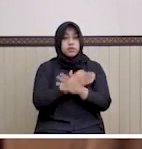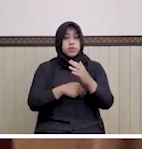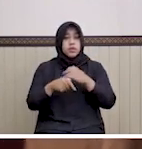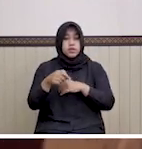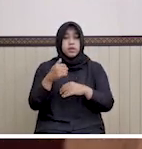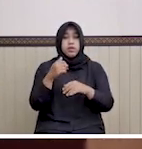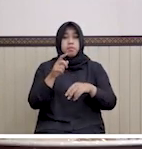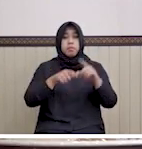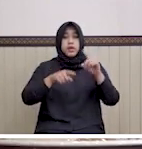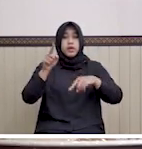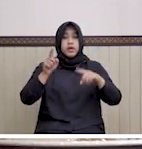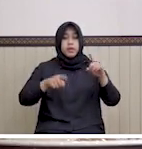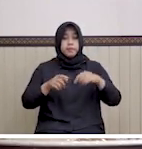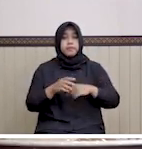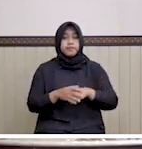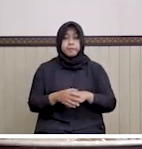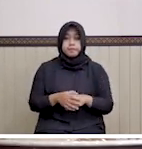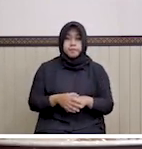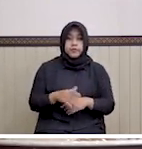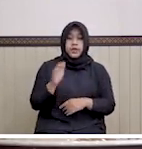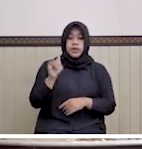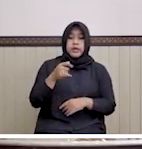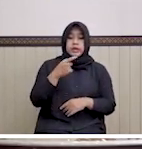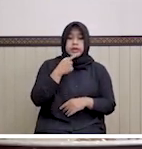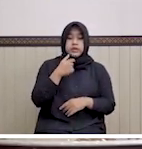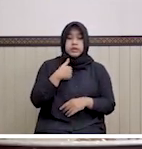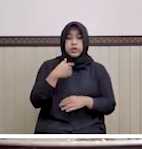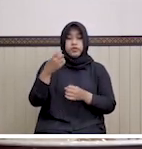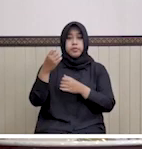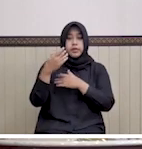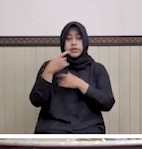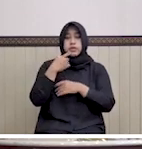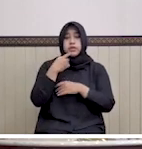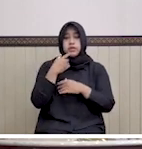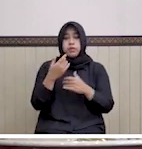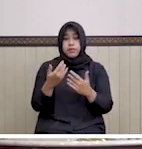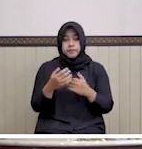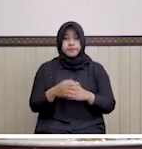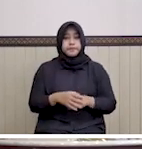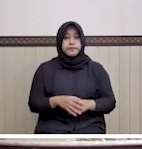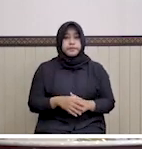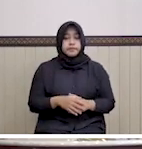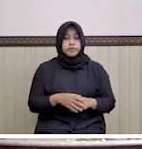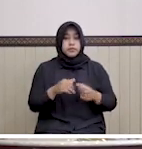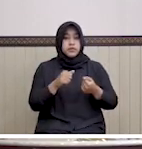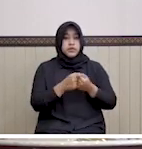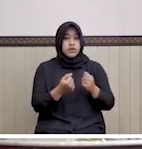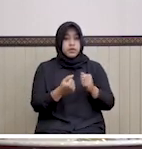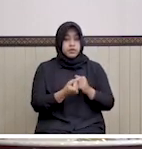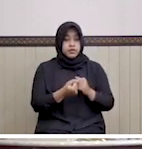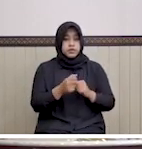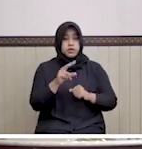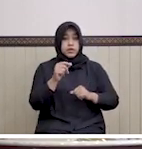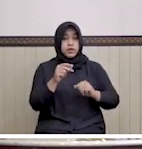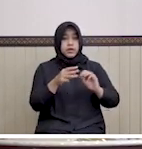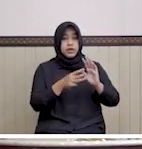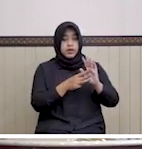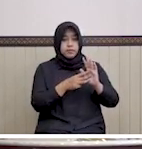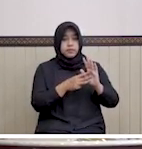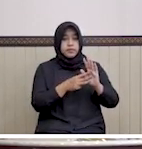yang sangat beragam itu Iya ini terkait dengan yang saya sampaikan terkait dengan apa kasus Mr tadi Mas ketika